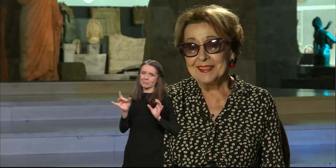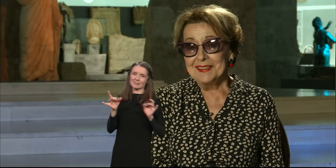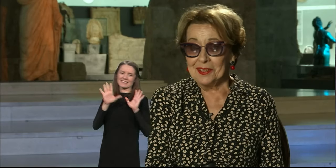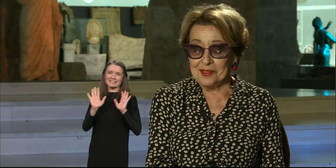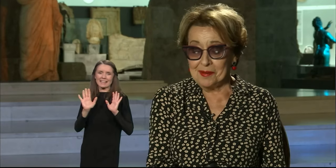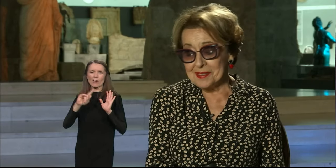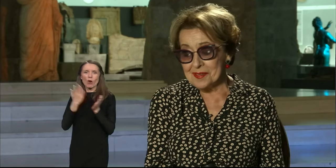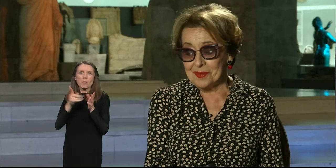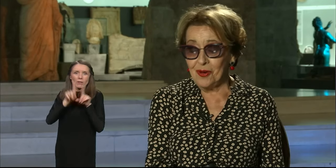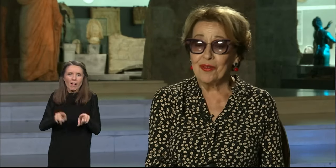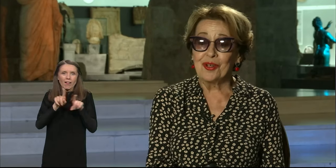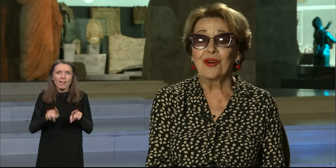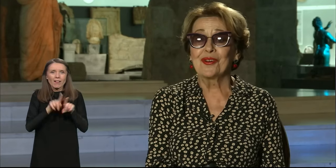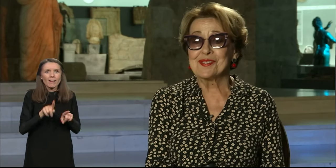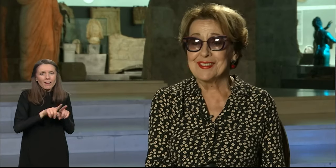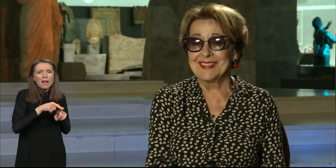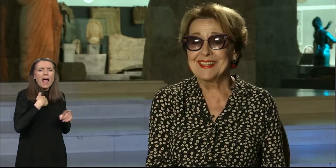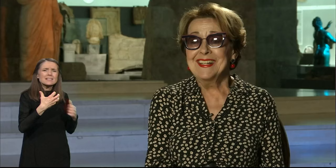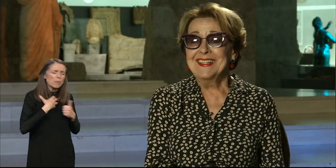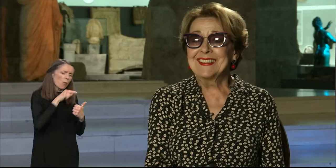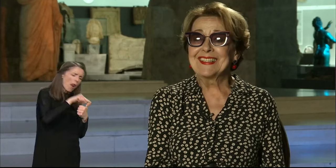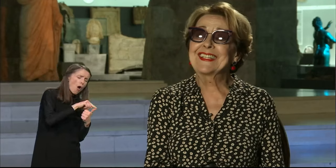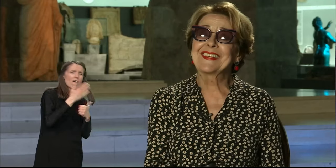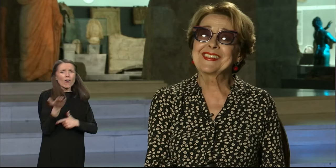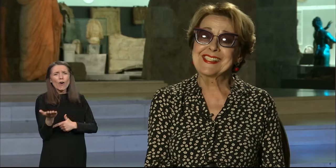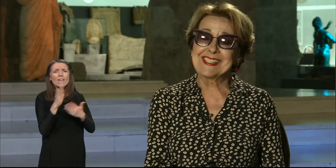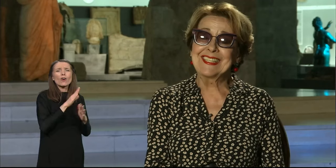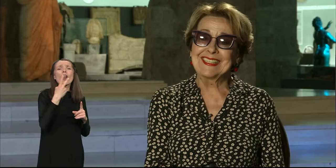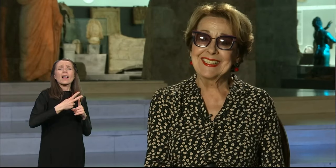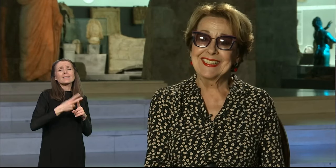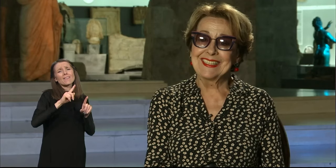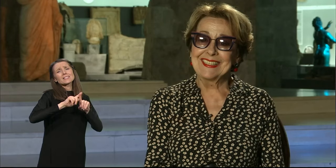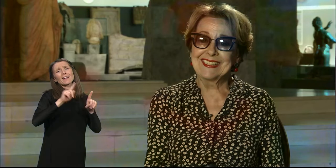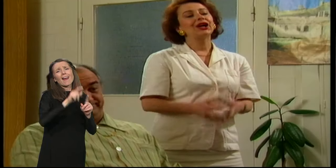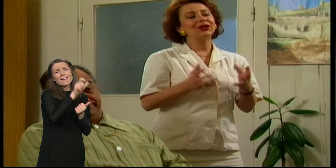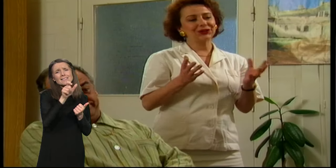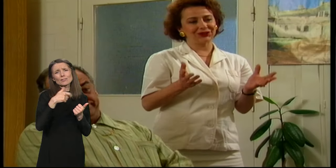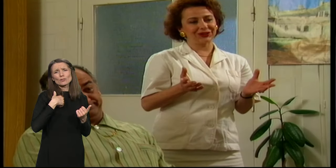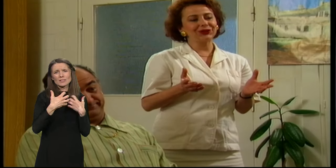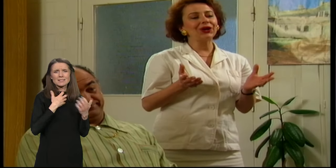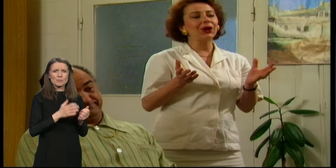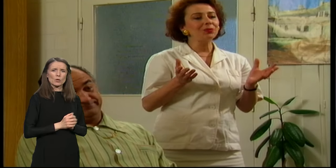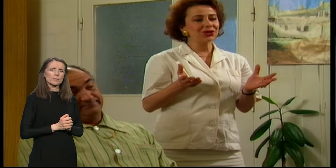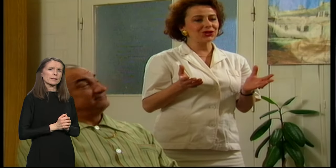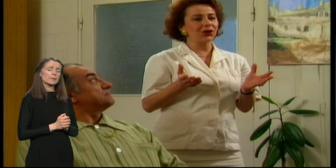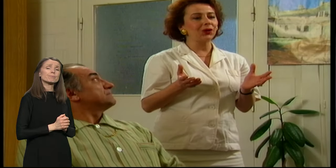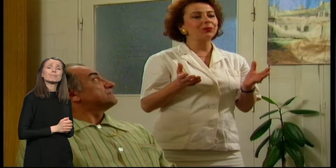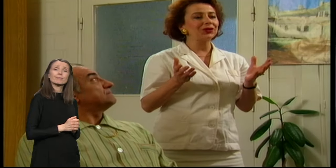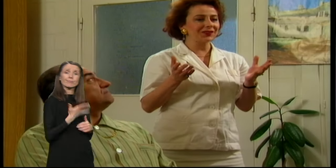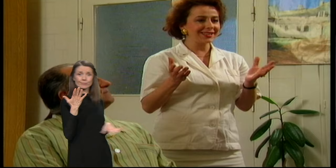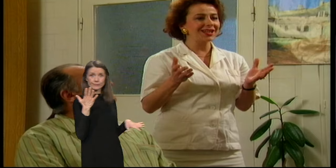da, imala sam i ovo i ono na televiziji, da. Doktore, to je